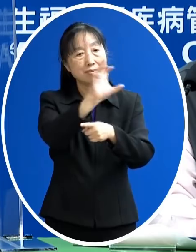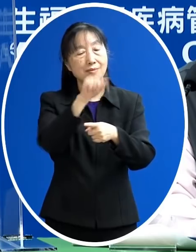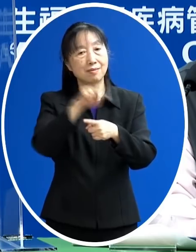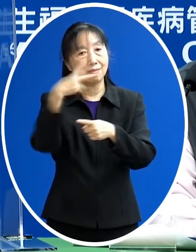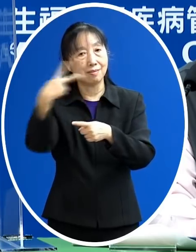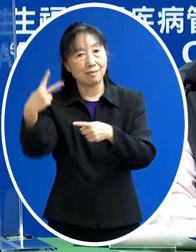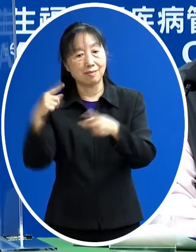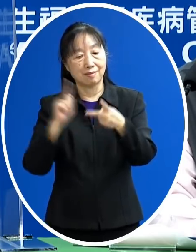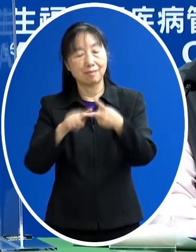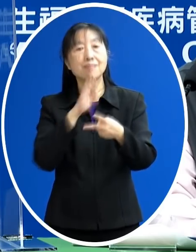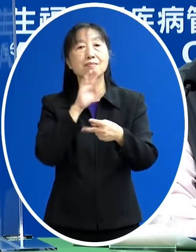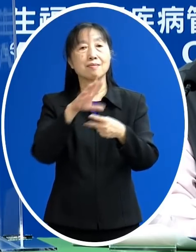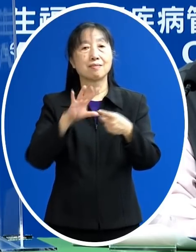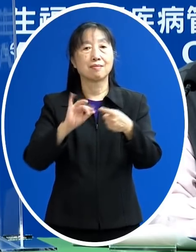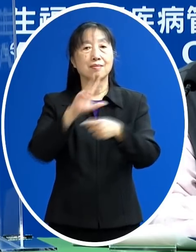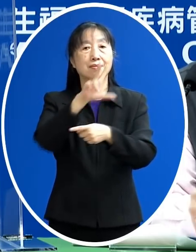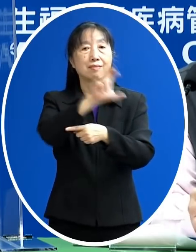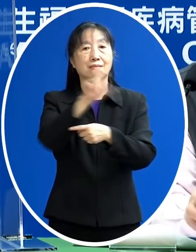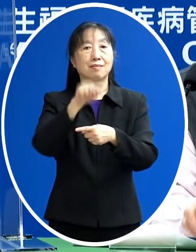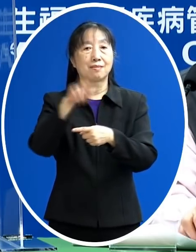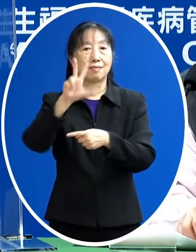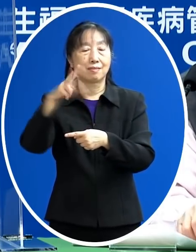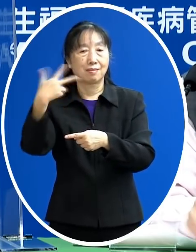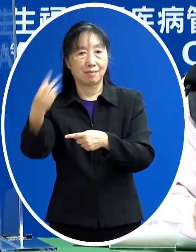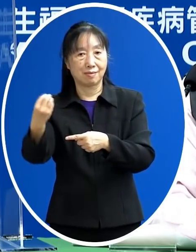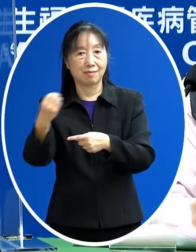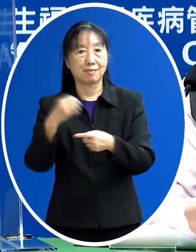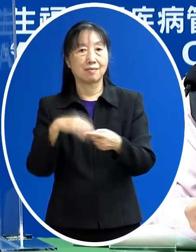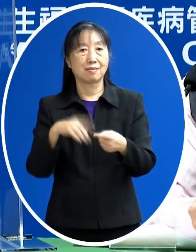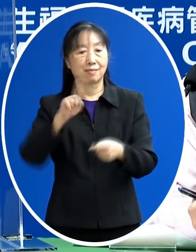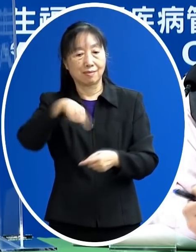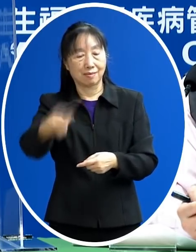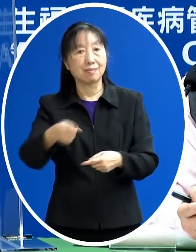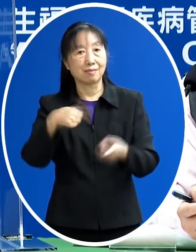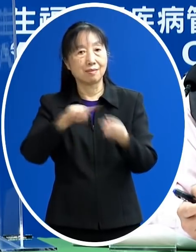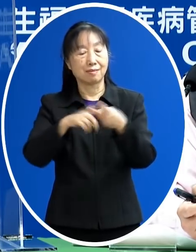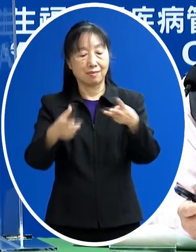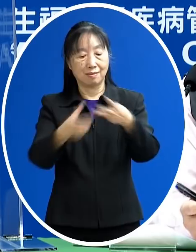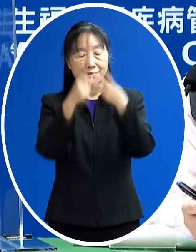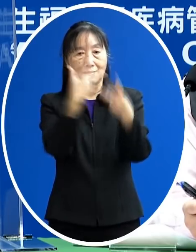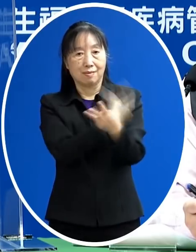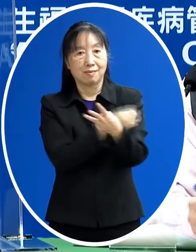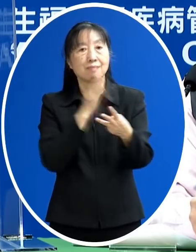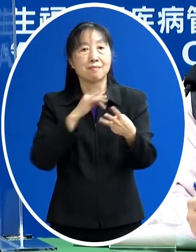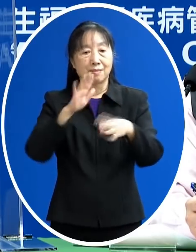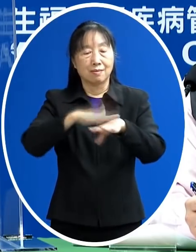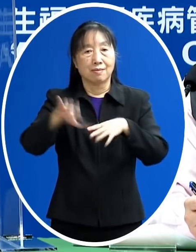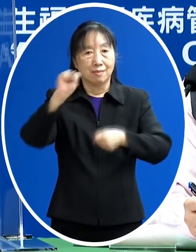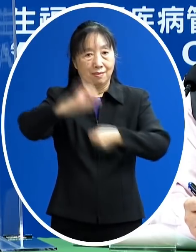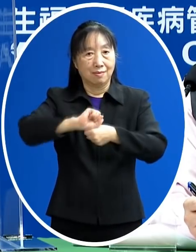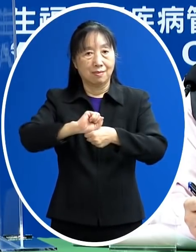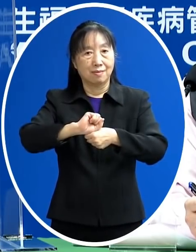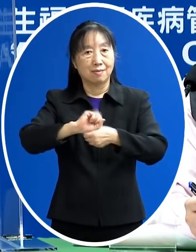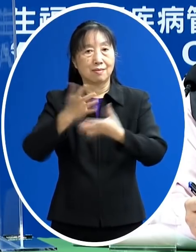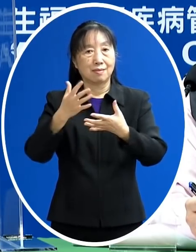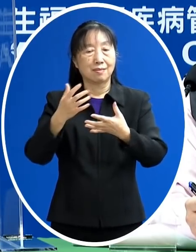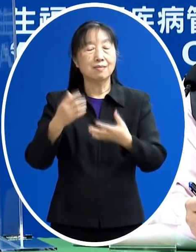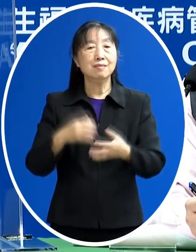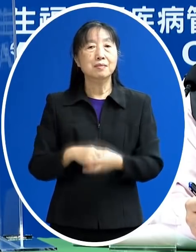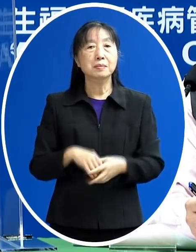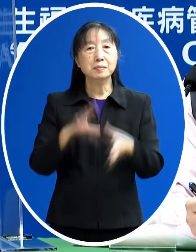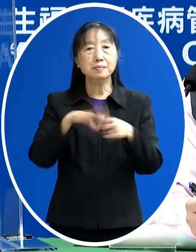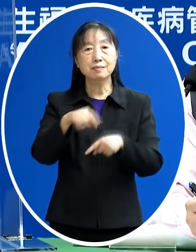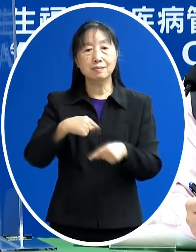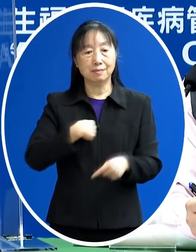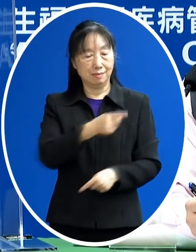第二季到 70.70%。好，那这个月下去应该有打第三季的，还相对会有一些。好，所以这整体的